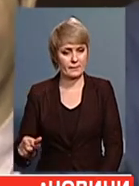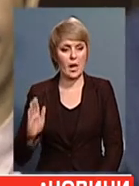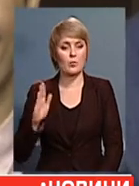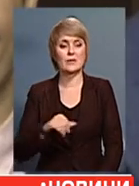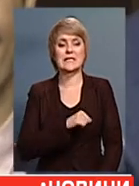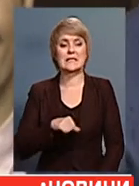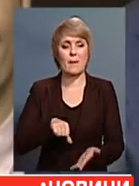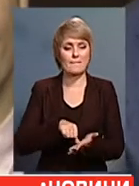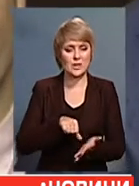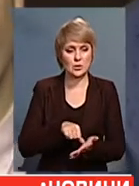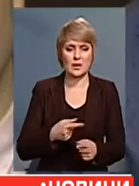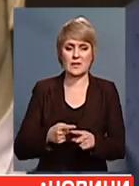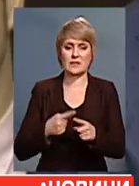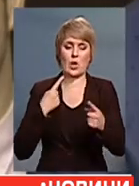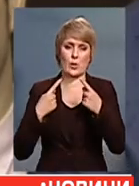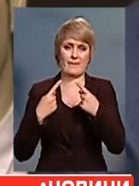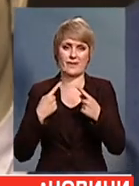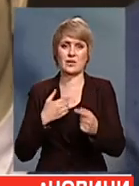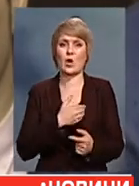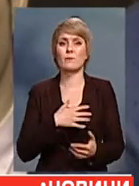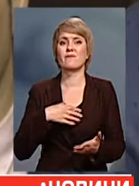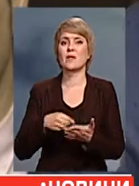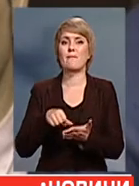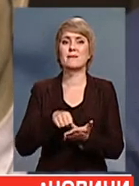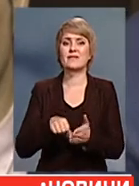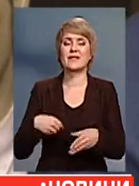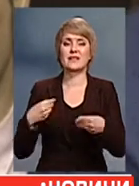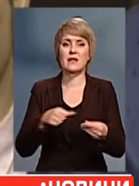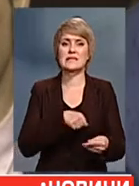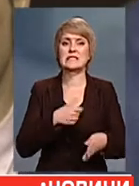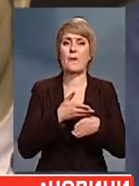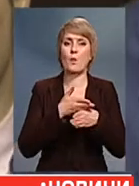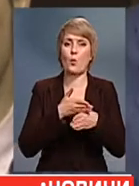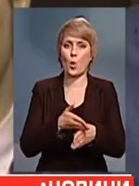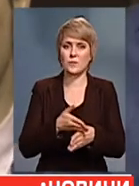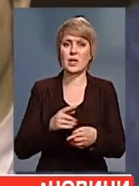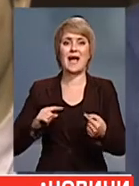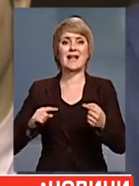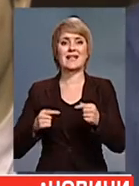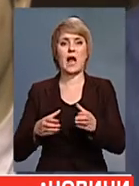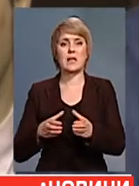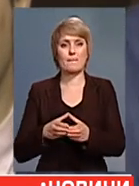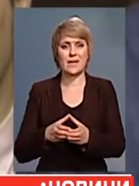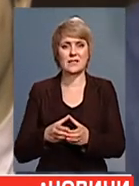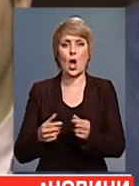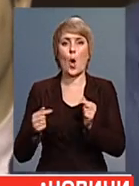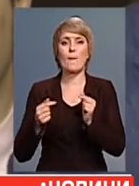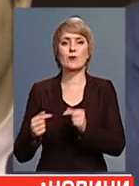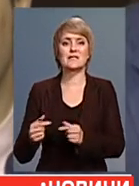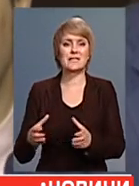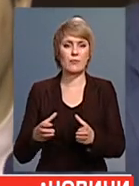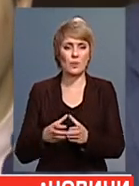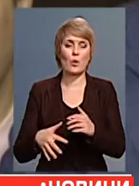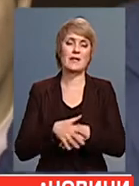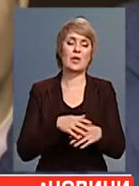буде сама присутня на цій конференції. Я би хотів, щоб своїх представників дала «Самопоміч», «Радикальна партія», «Опозиційний блок», ну, звичайно,